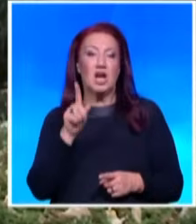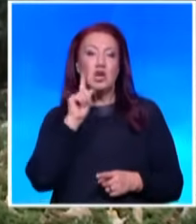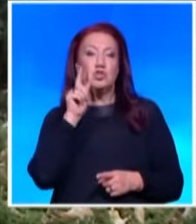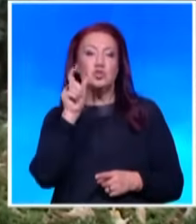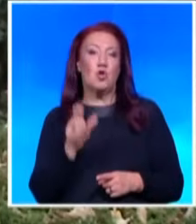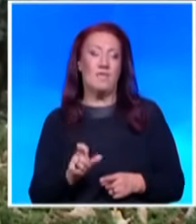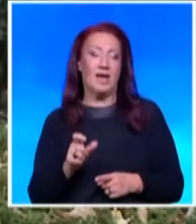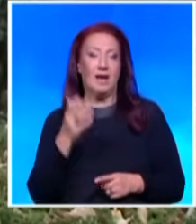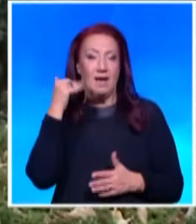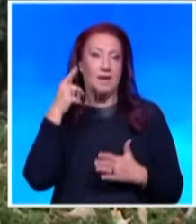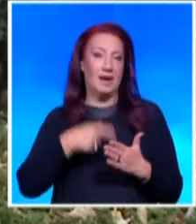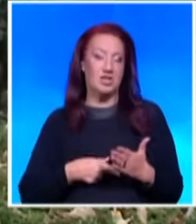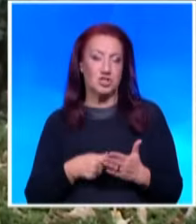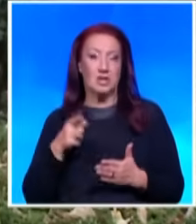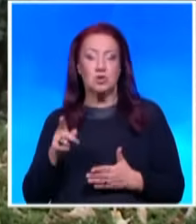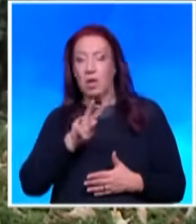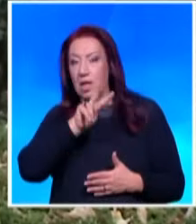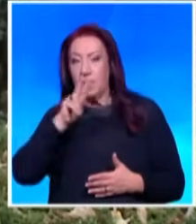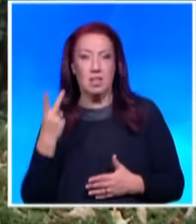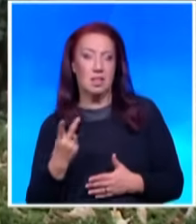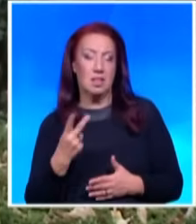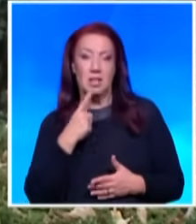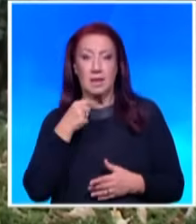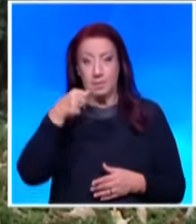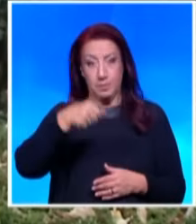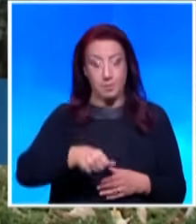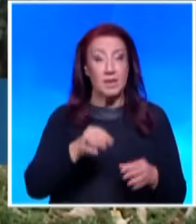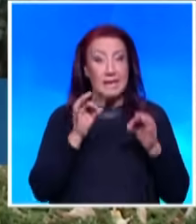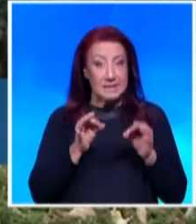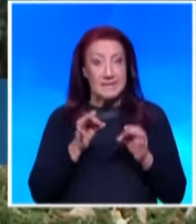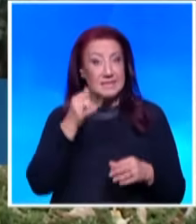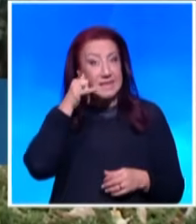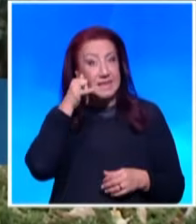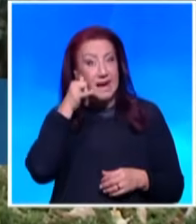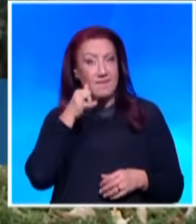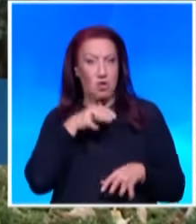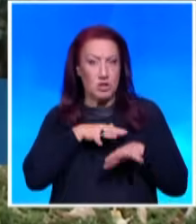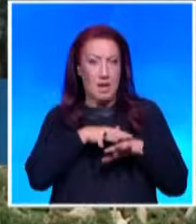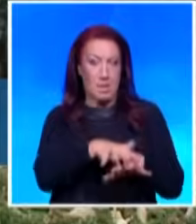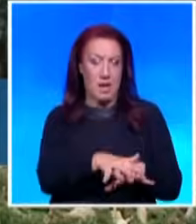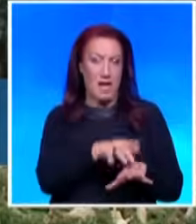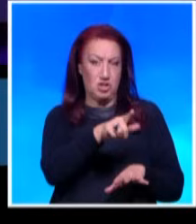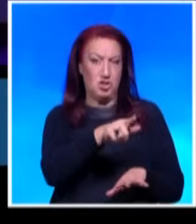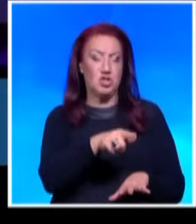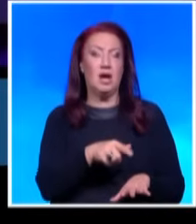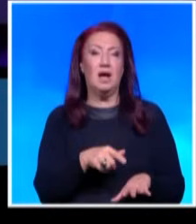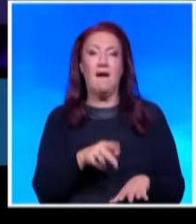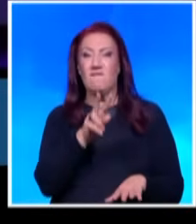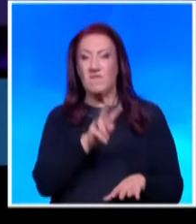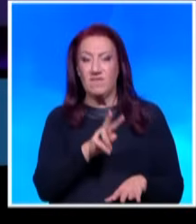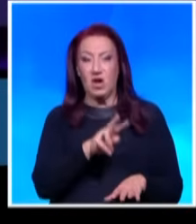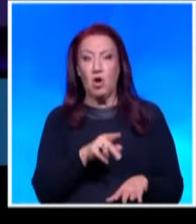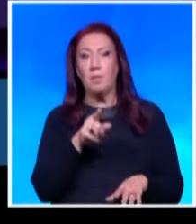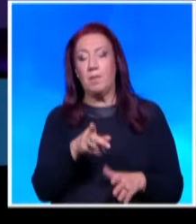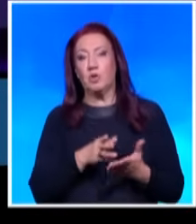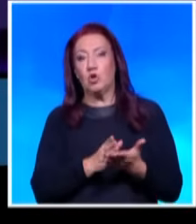е натиснал бутона, който е за реални клетки в мобилната мрежа на мобилния оператор. И по този